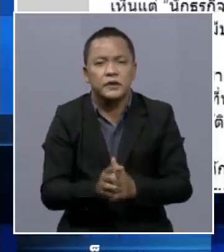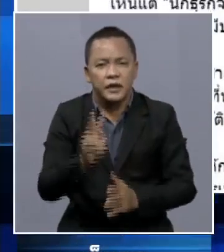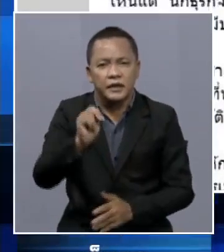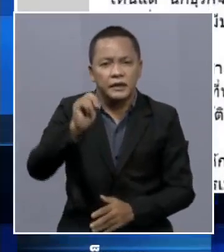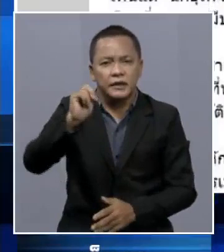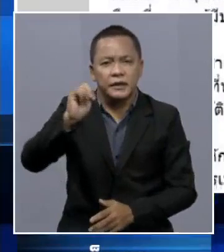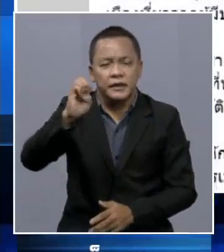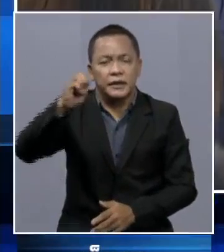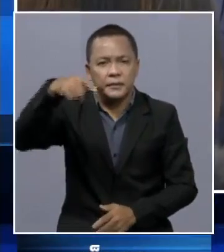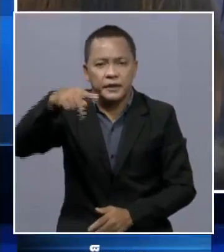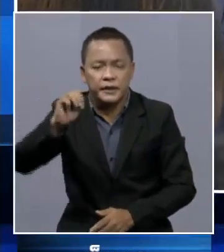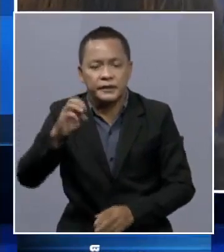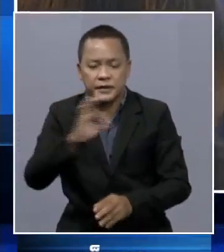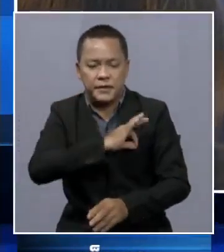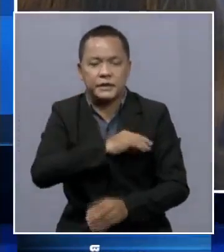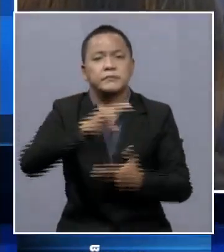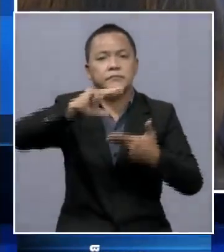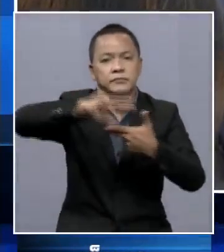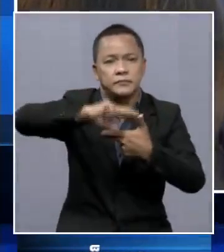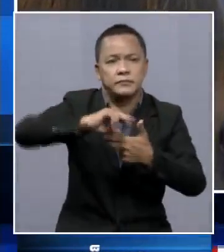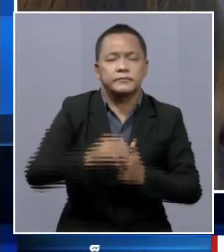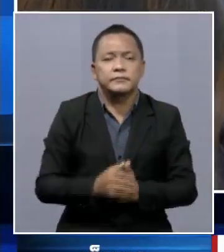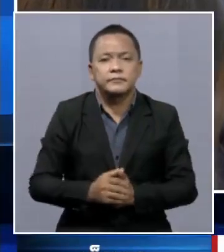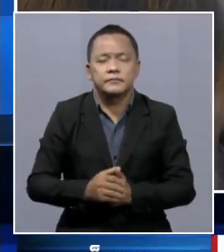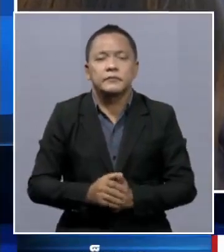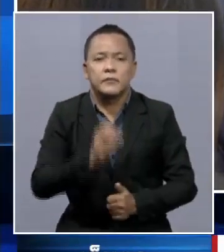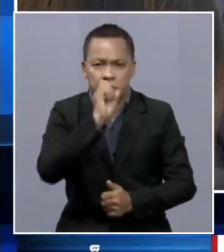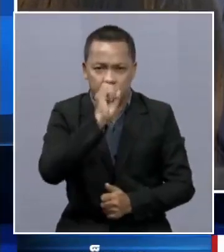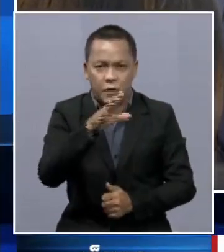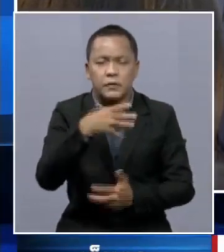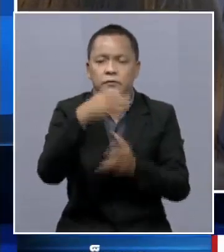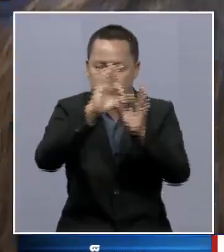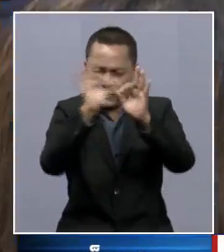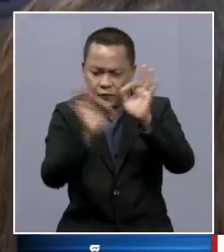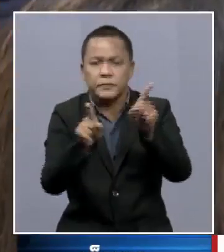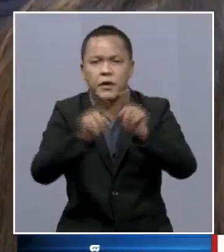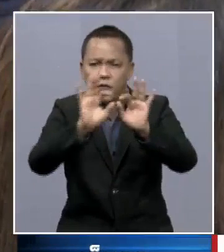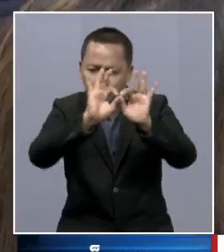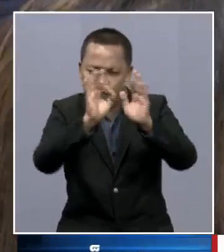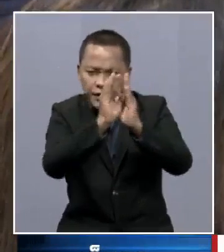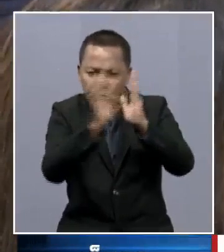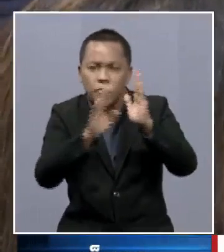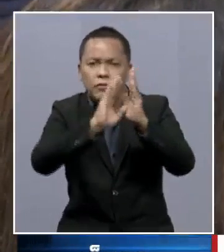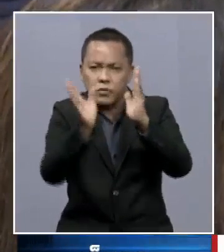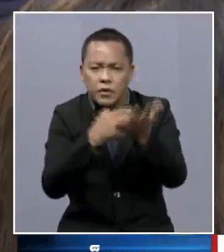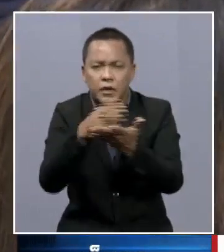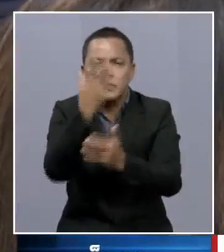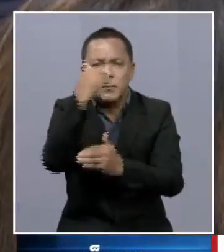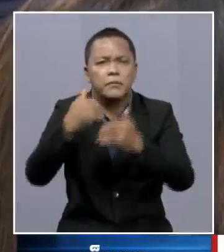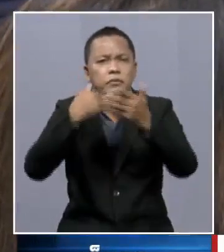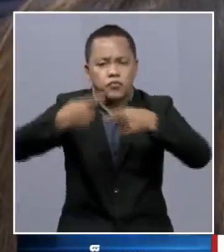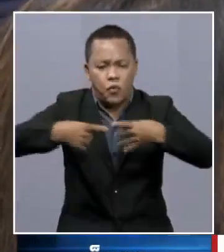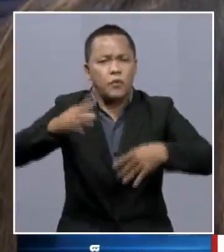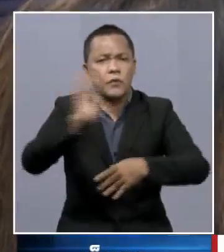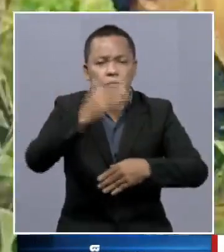นิพิ อิทรัสมบัติ สมาชิตของพลงประชารัสก็ออกมาโสต์เช่นเดียวกันว่า ทำไมเราตเก้าข้าม